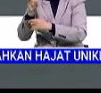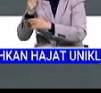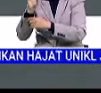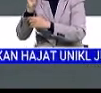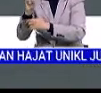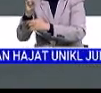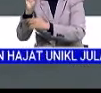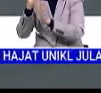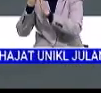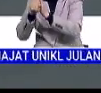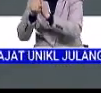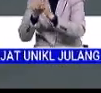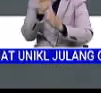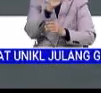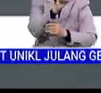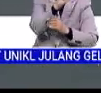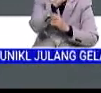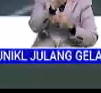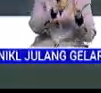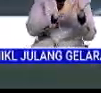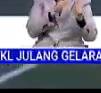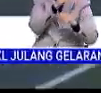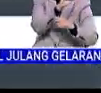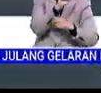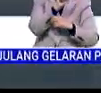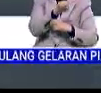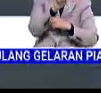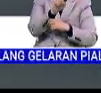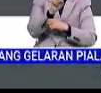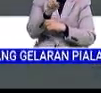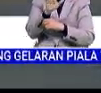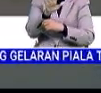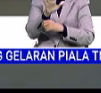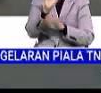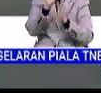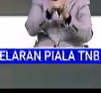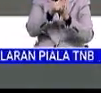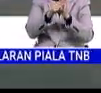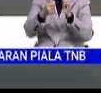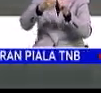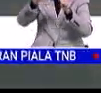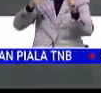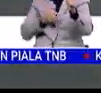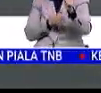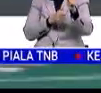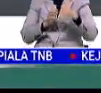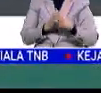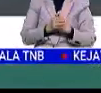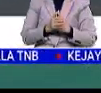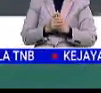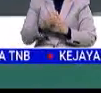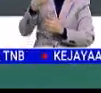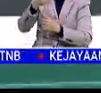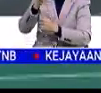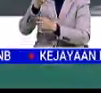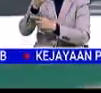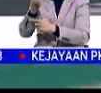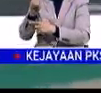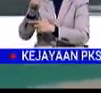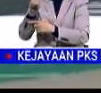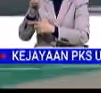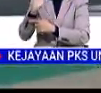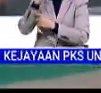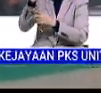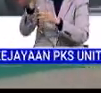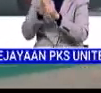31:22.760 saat, manakala Daniel ketinggalan 0.115 saat di belakang. Sementara itu, Hakim Danish Ramli